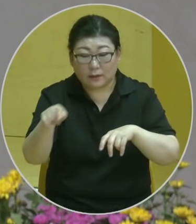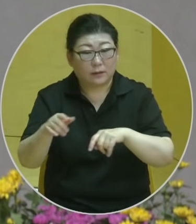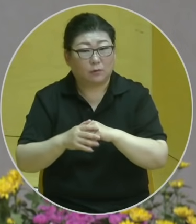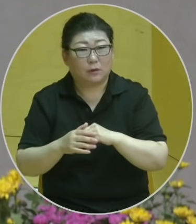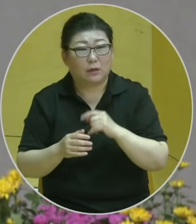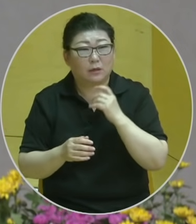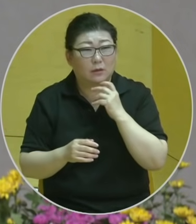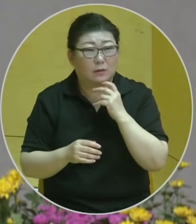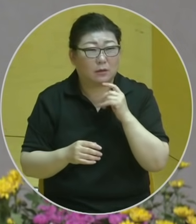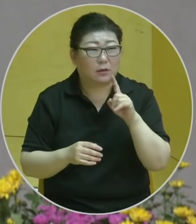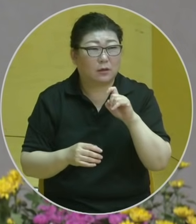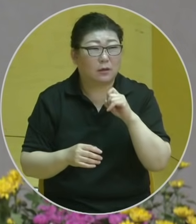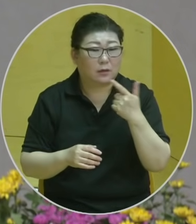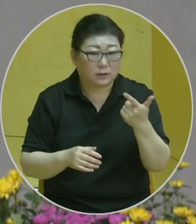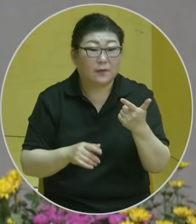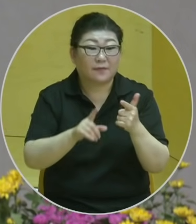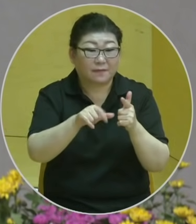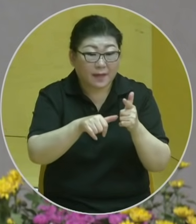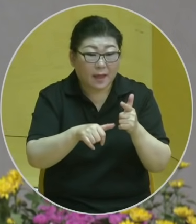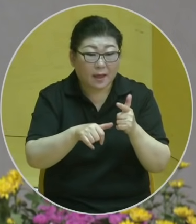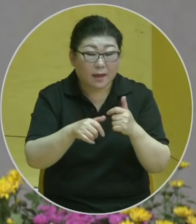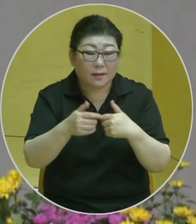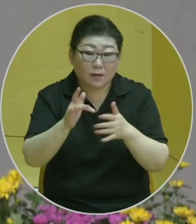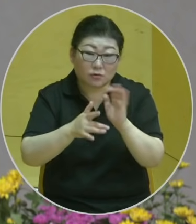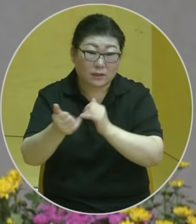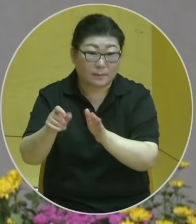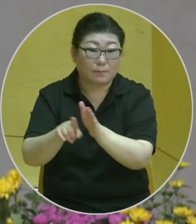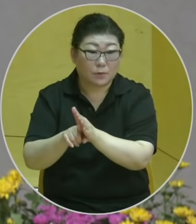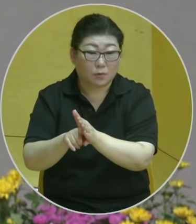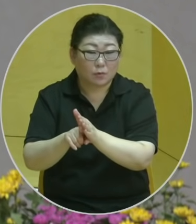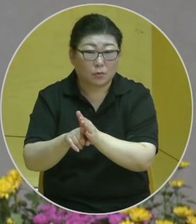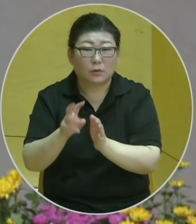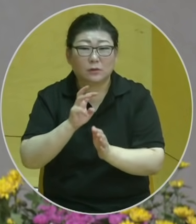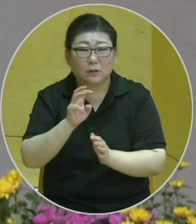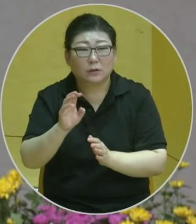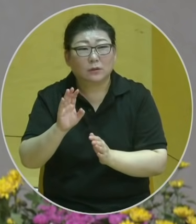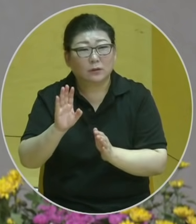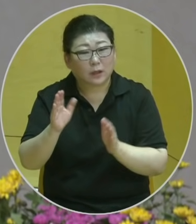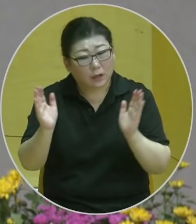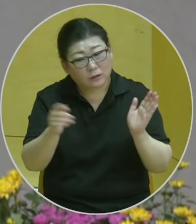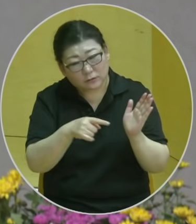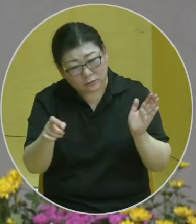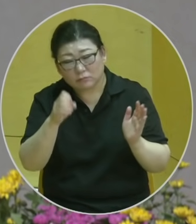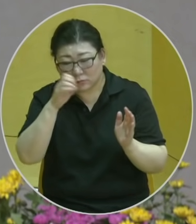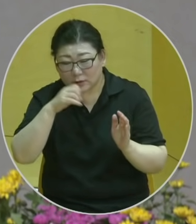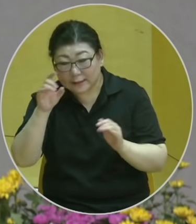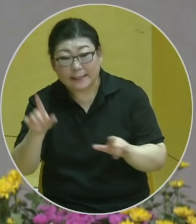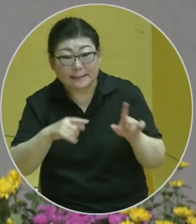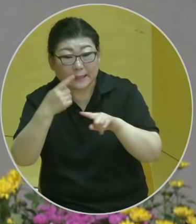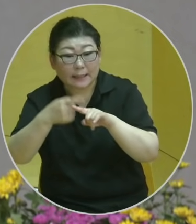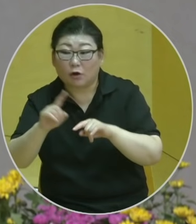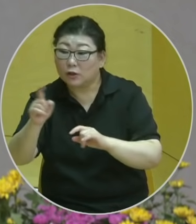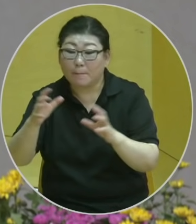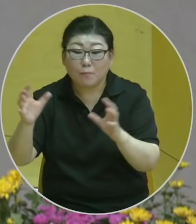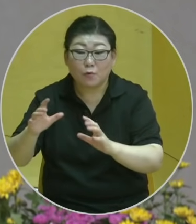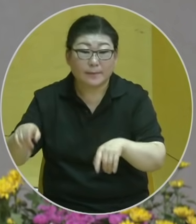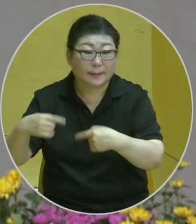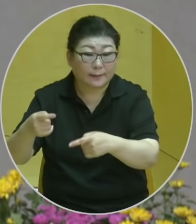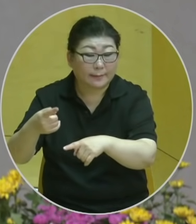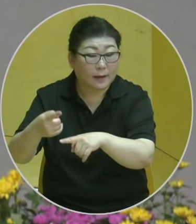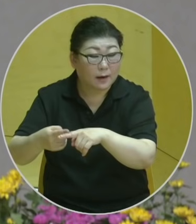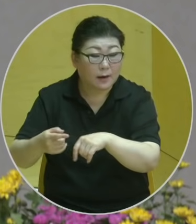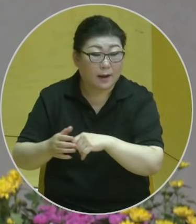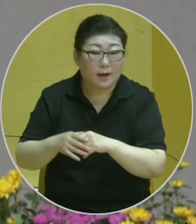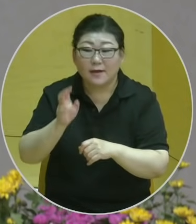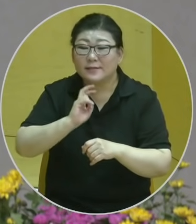30 될 때까지 뭐 그렇고 그런 그리스도인으로 살다가 어느 모임에서 찬양을 불렀습니다. 그런데 그 찬양에 무디가